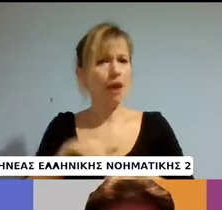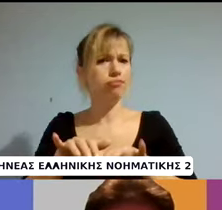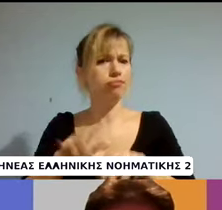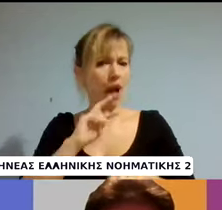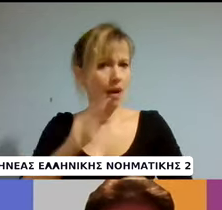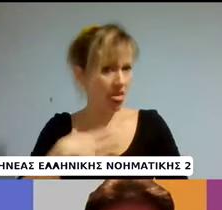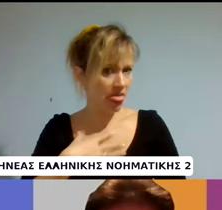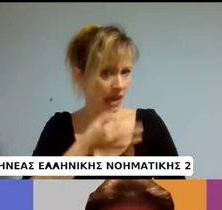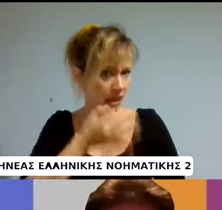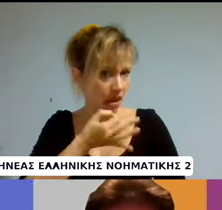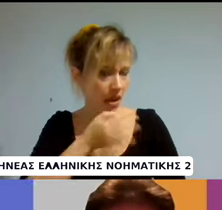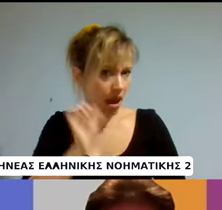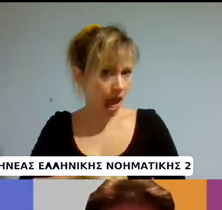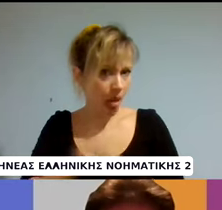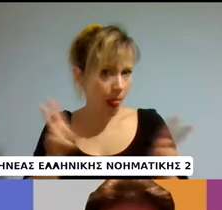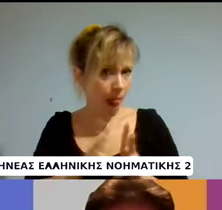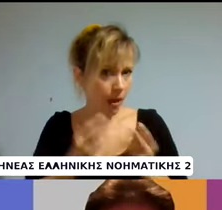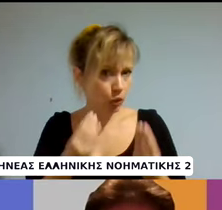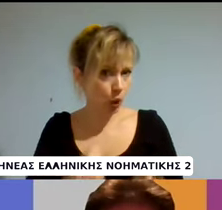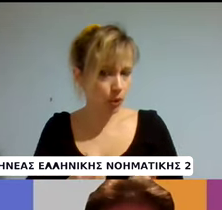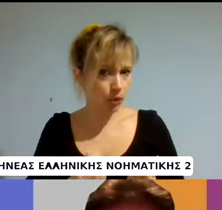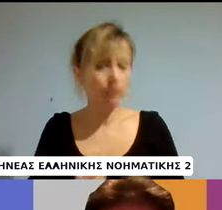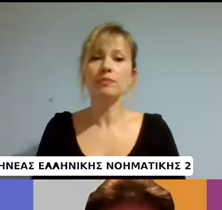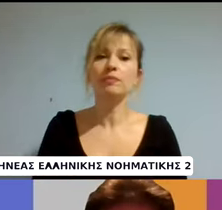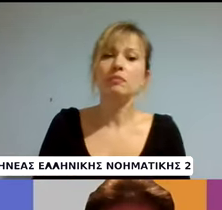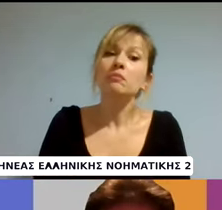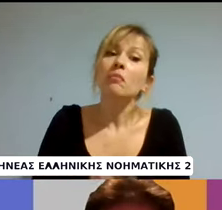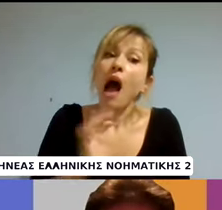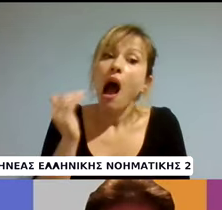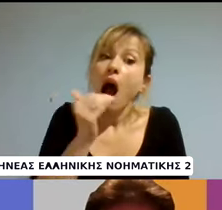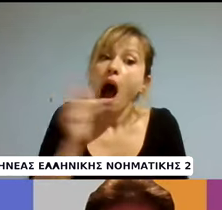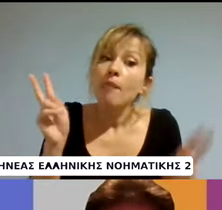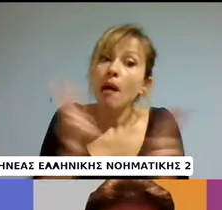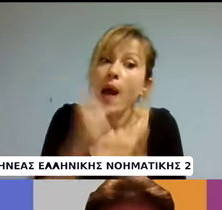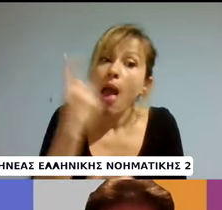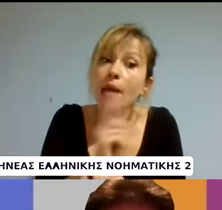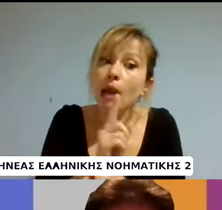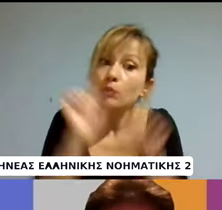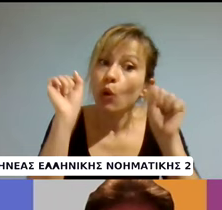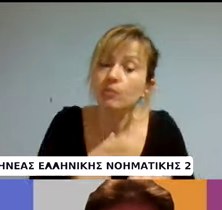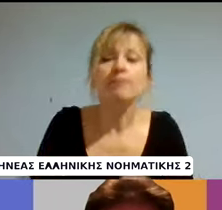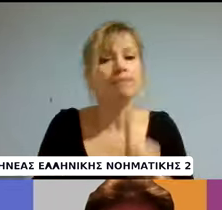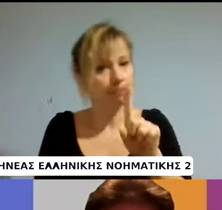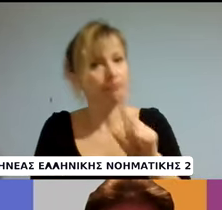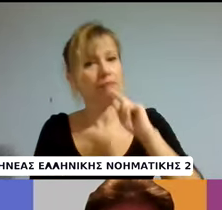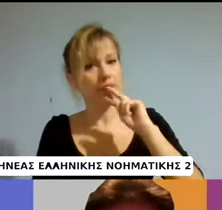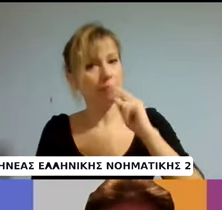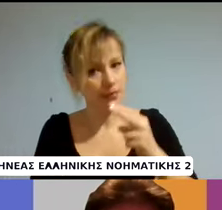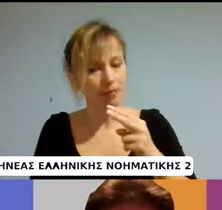Θέλετε να το απαντήσω τώρα μία γρήγορη? Αν είναι τόσο γρήγορο και μπορεί να το απαντήσει ένα λεπτό. Ναι, ουσιαστικά μιλάμε